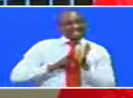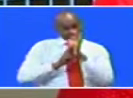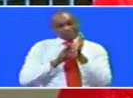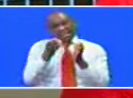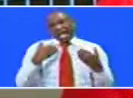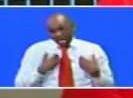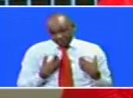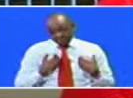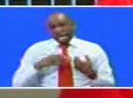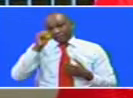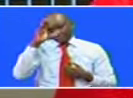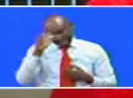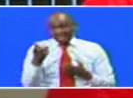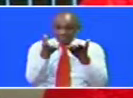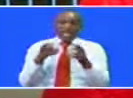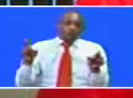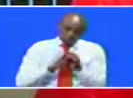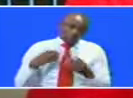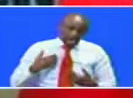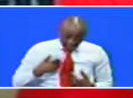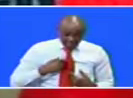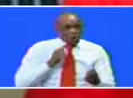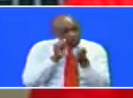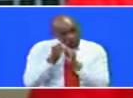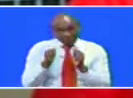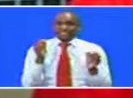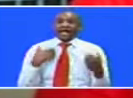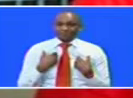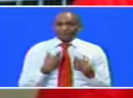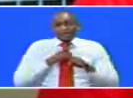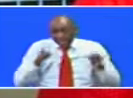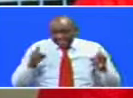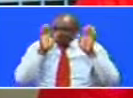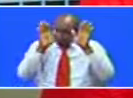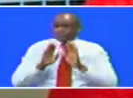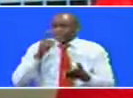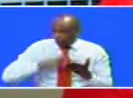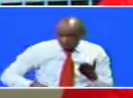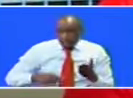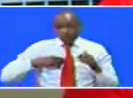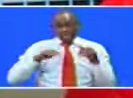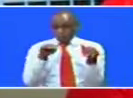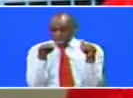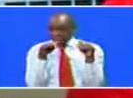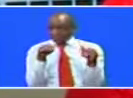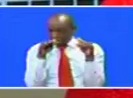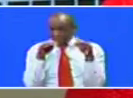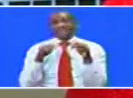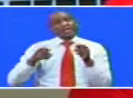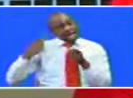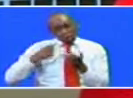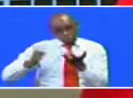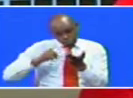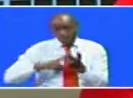vile wameweza kujitosa katika kinyang'anyiro hicho. Lakini cha msingi tu tunaweza kusubiri bado kura zijeza